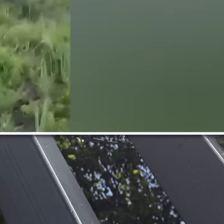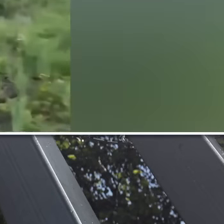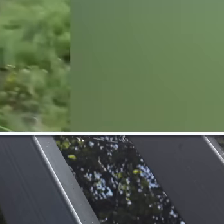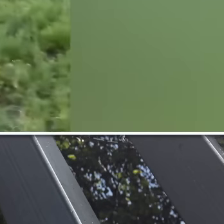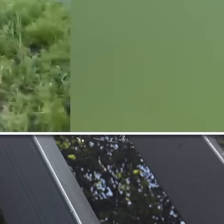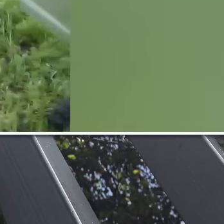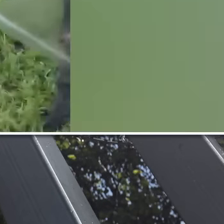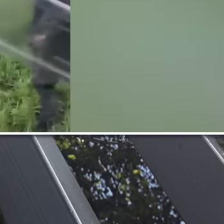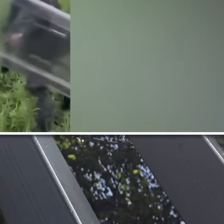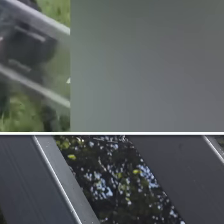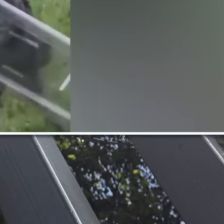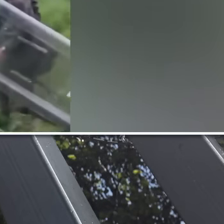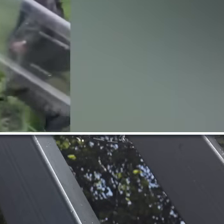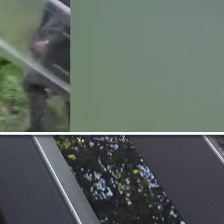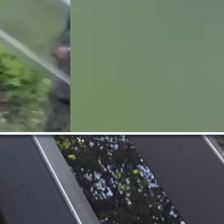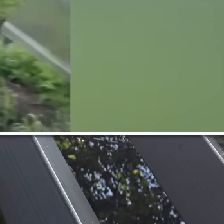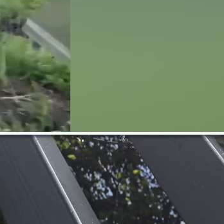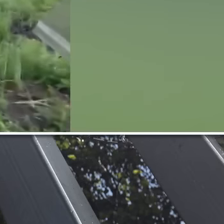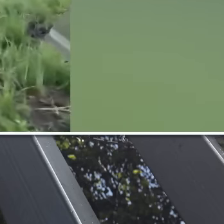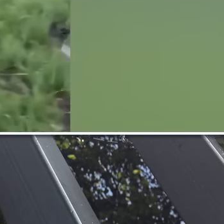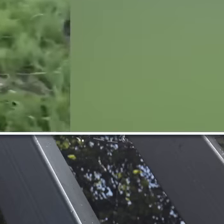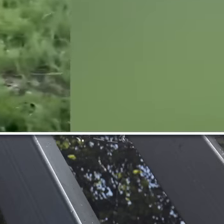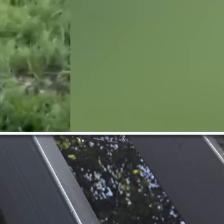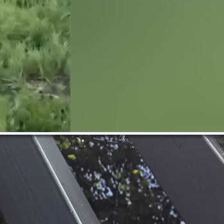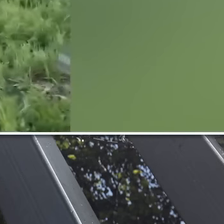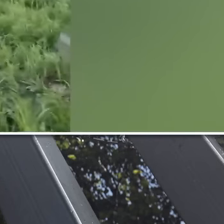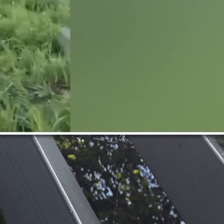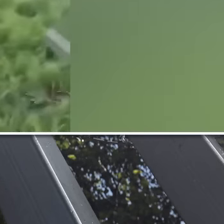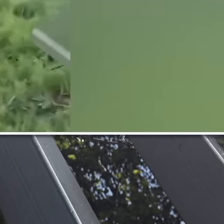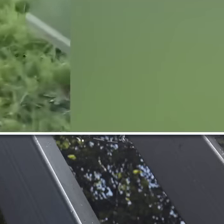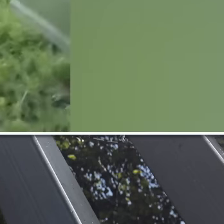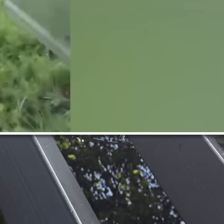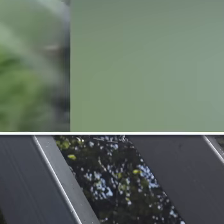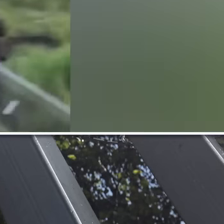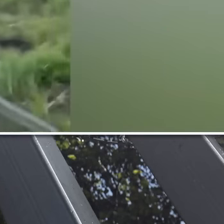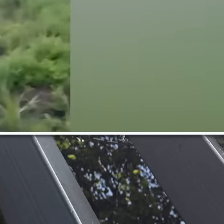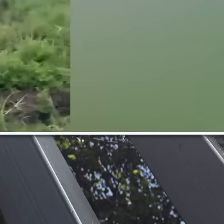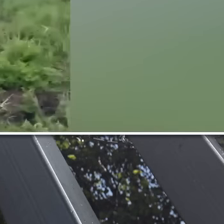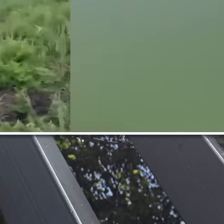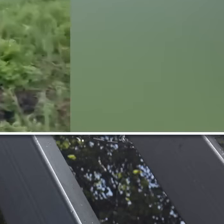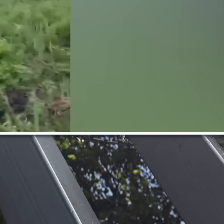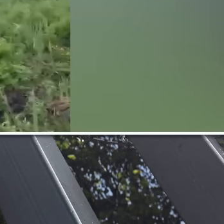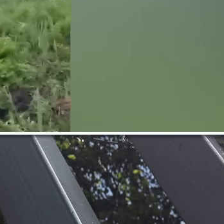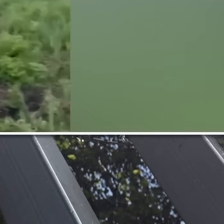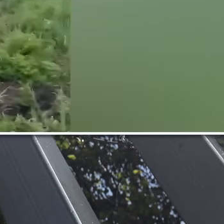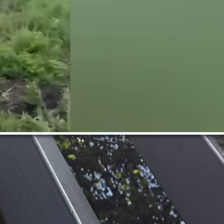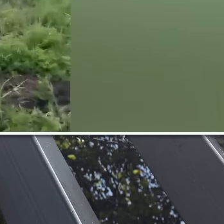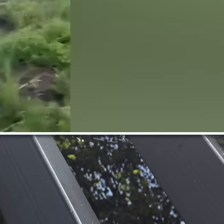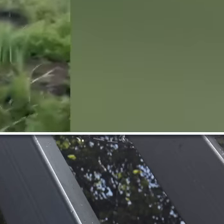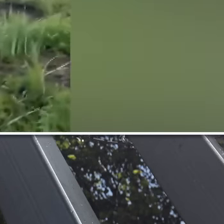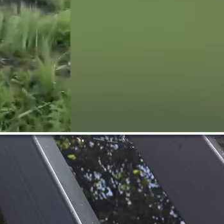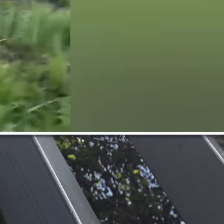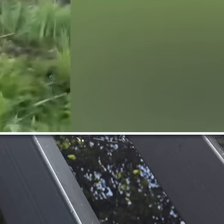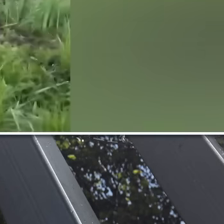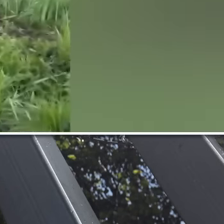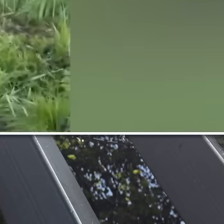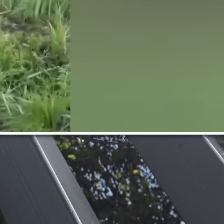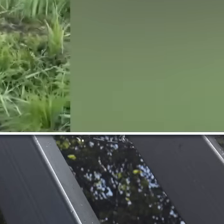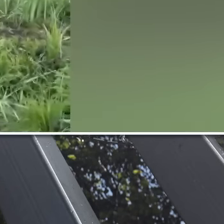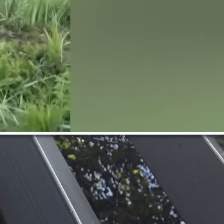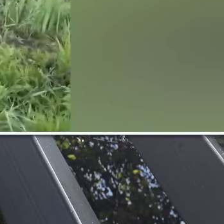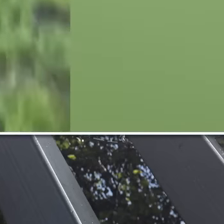typu polityki. No właśnie, istniało w polskiej tradycji politycznej takie podejście, które nazywano państwowym. Tak